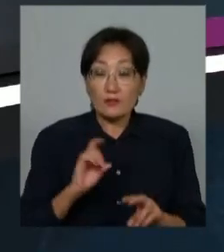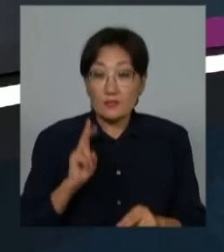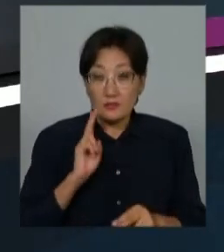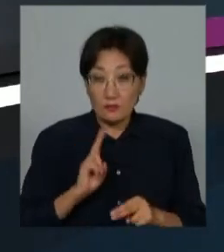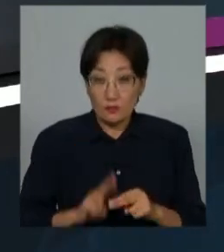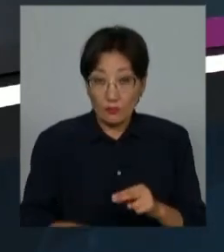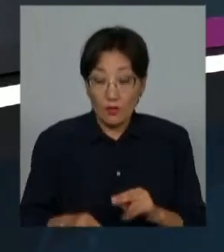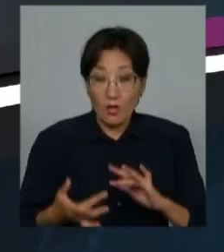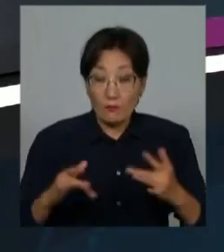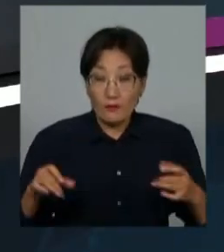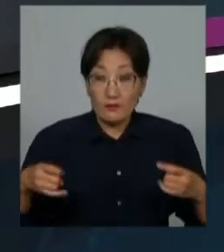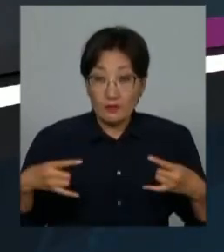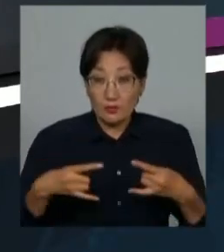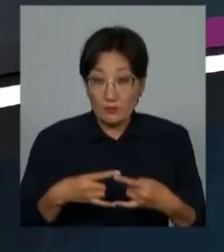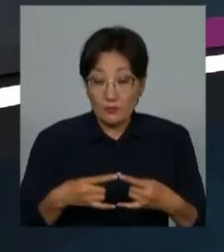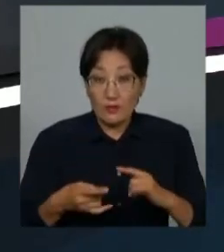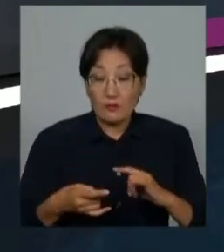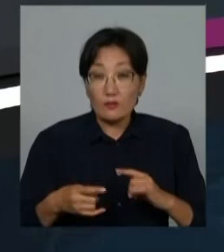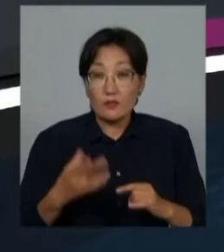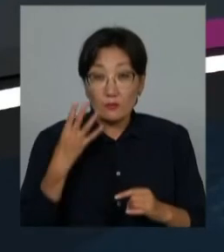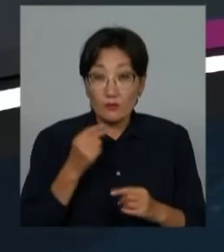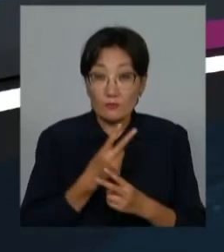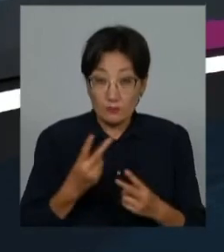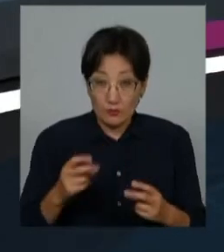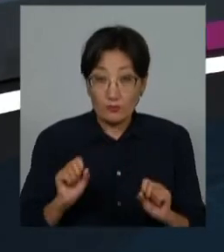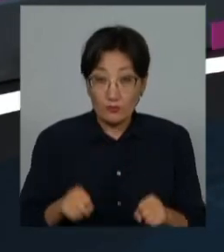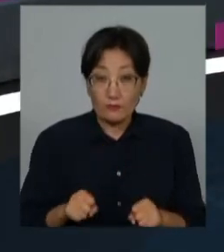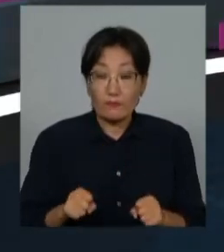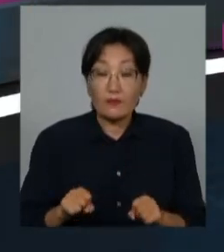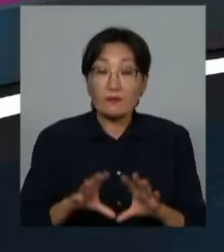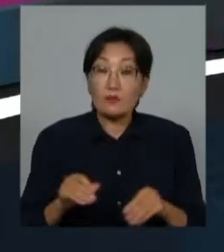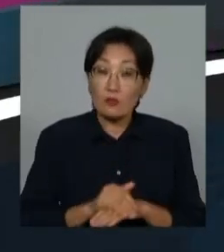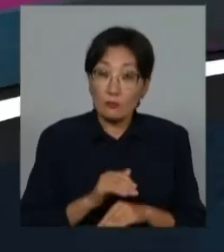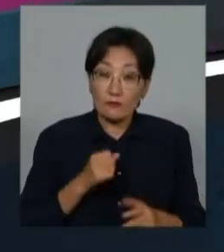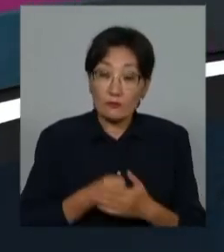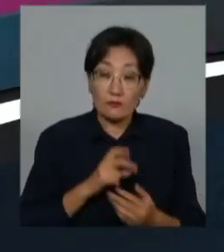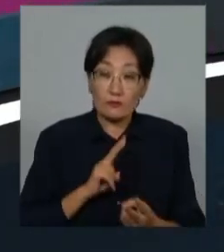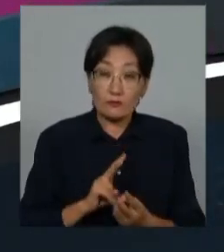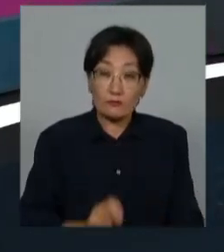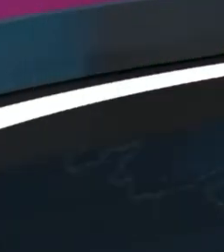новостей на сайте almaty.tv и YouTube-канале Алматы TV News. Всего доброго, до встречи.